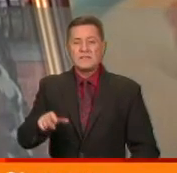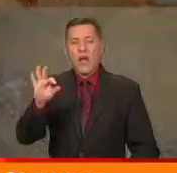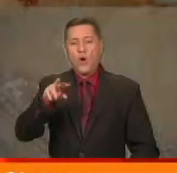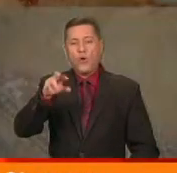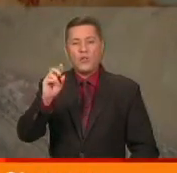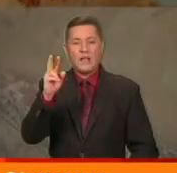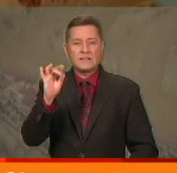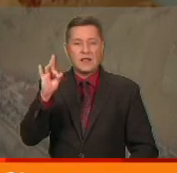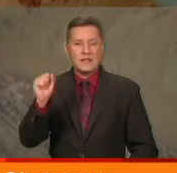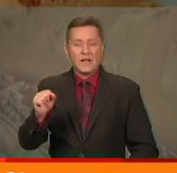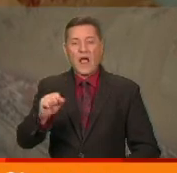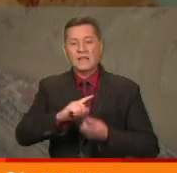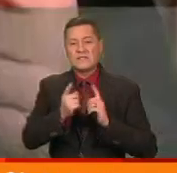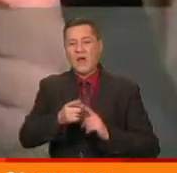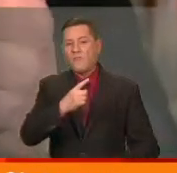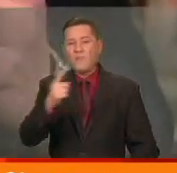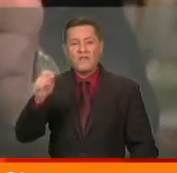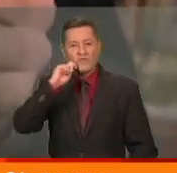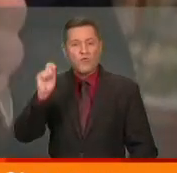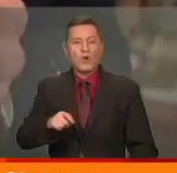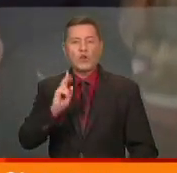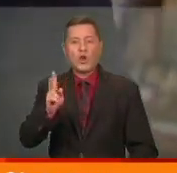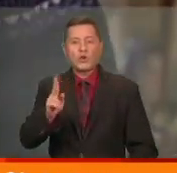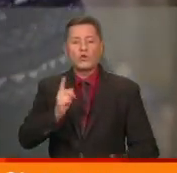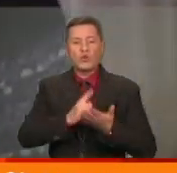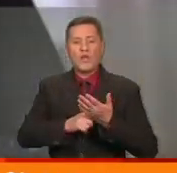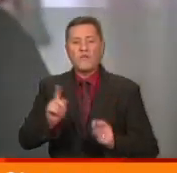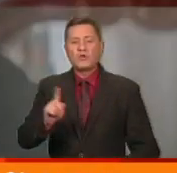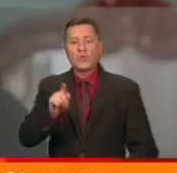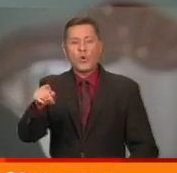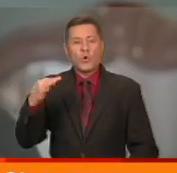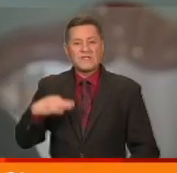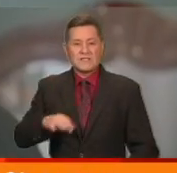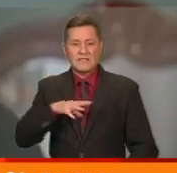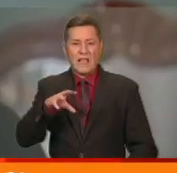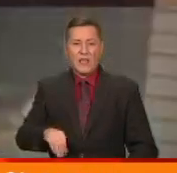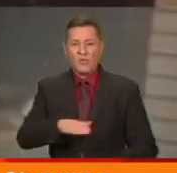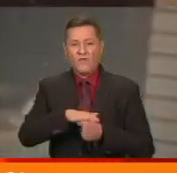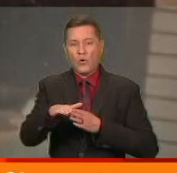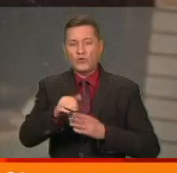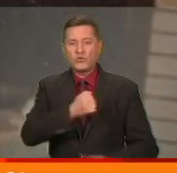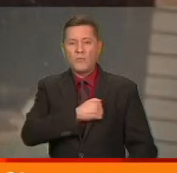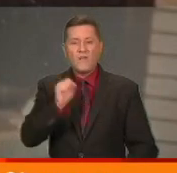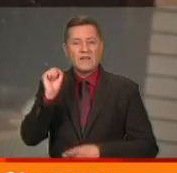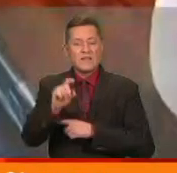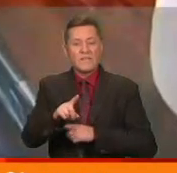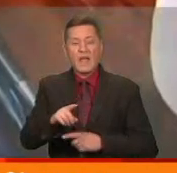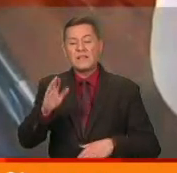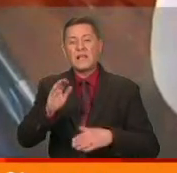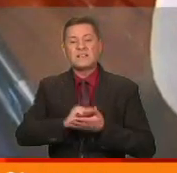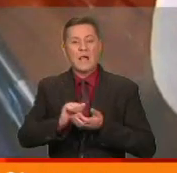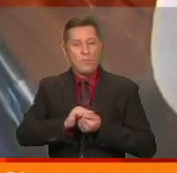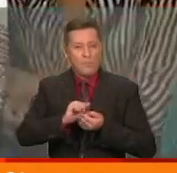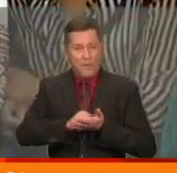Олександра. Він став першим в Україні, хто довів, що його син загинув, виконуючи бойове завдання. Хоча за паперами теж